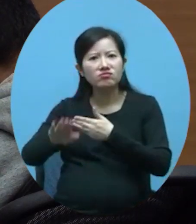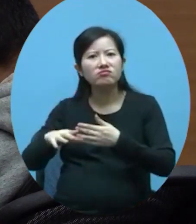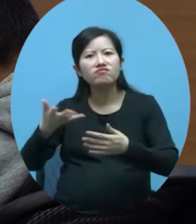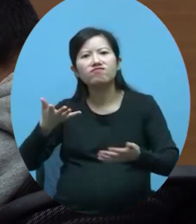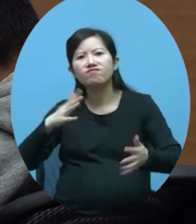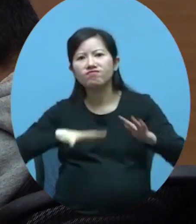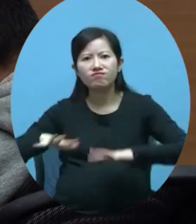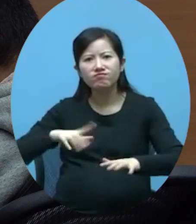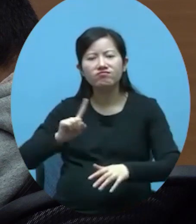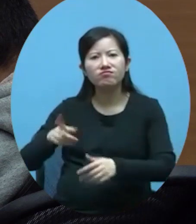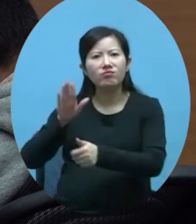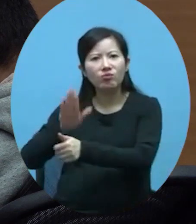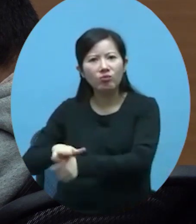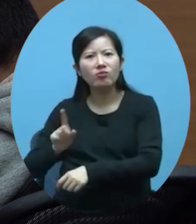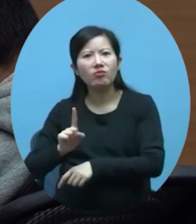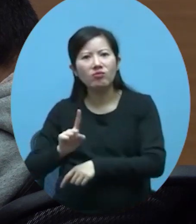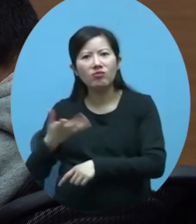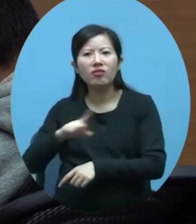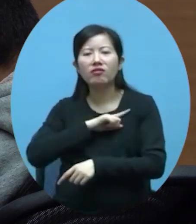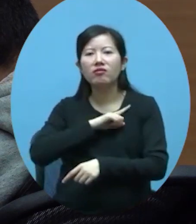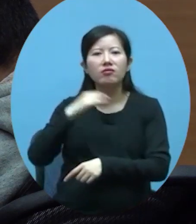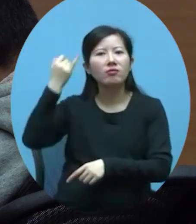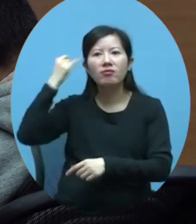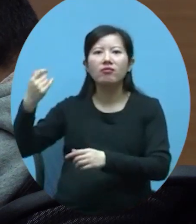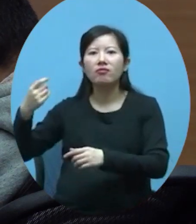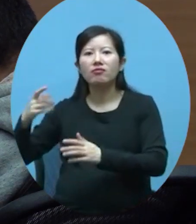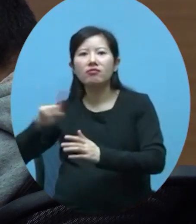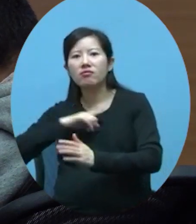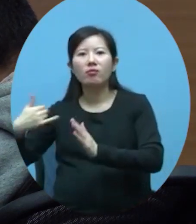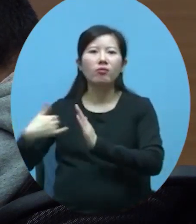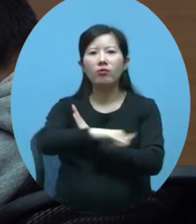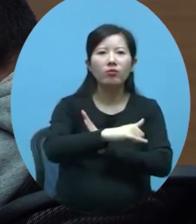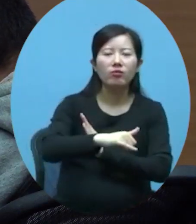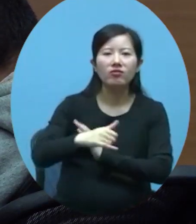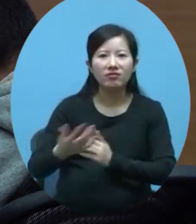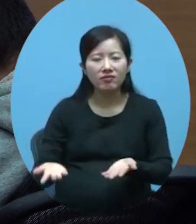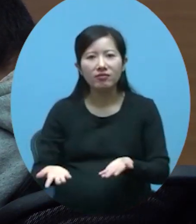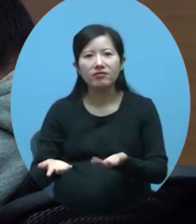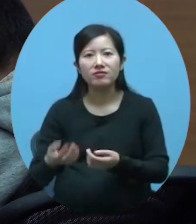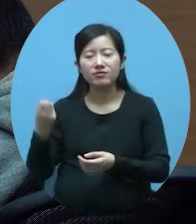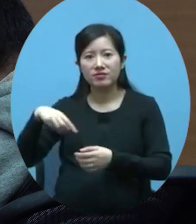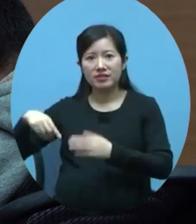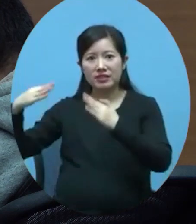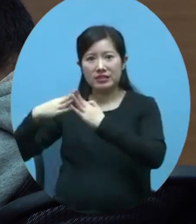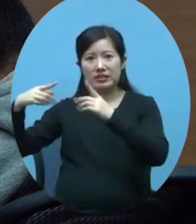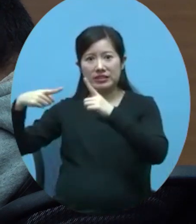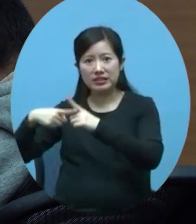他們或者是避免他們可能不小心自己走出來這些情況還有他們的家人有沒有責任去協助